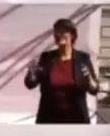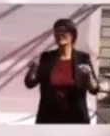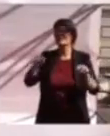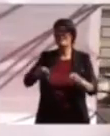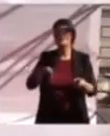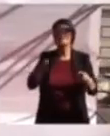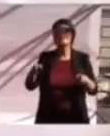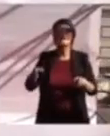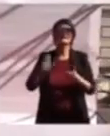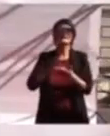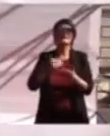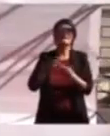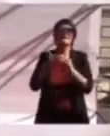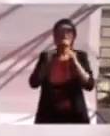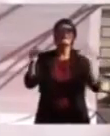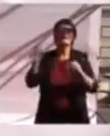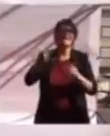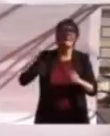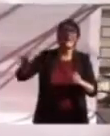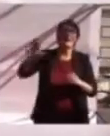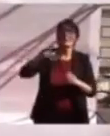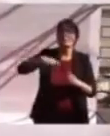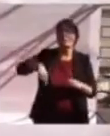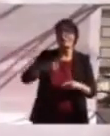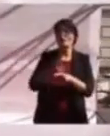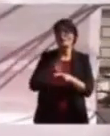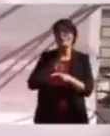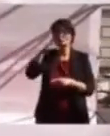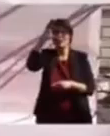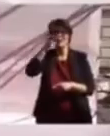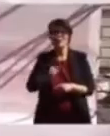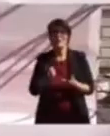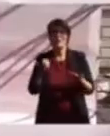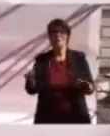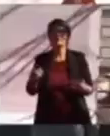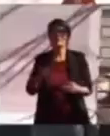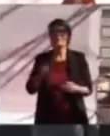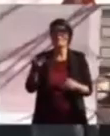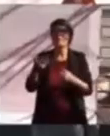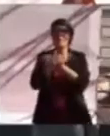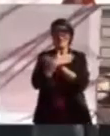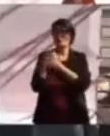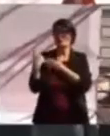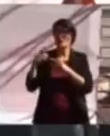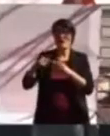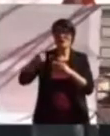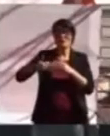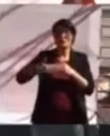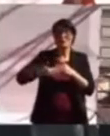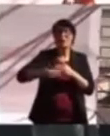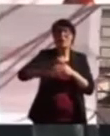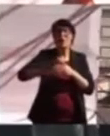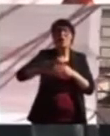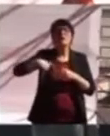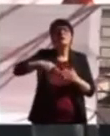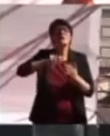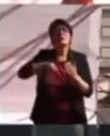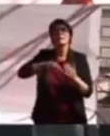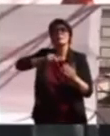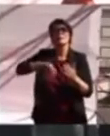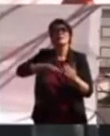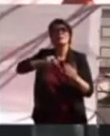atto dal 4 di maggio in poi noi abbiamo firmato solo norme che